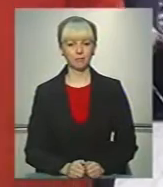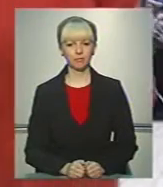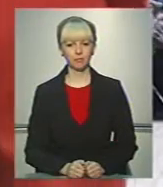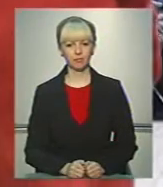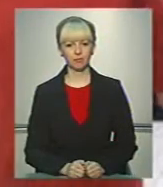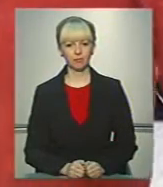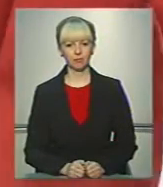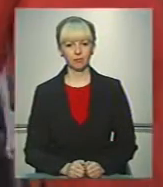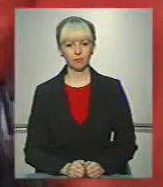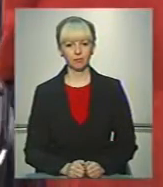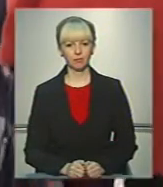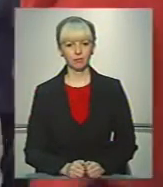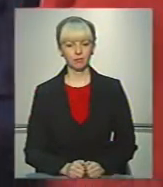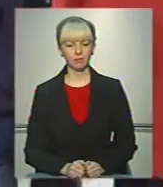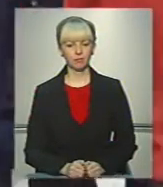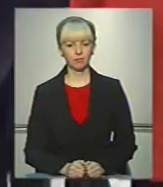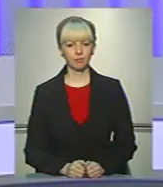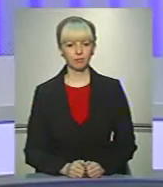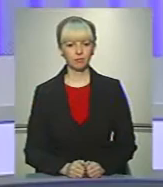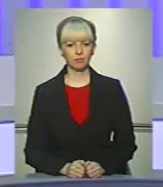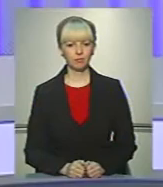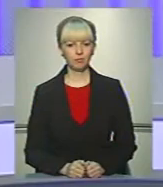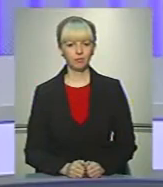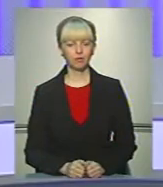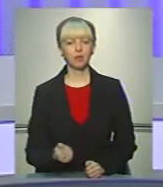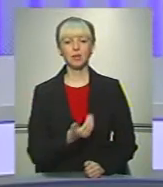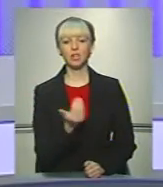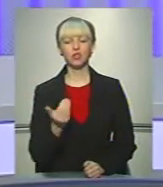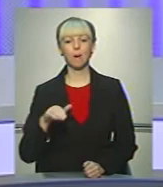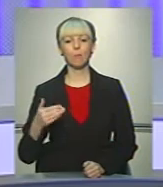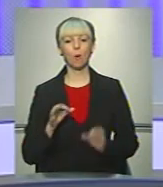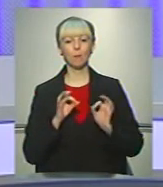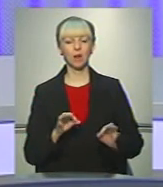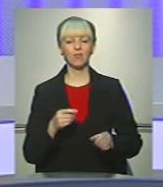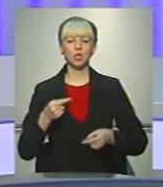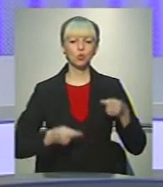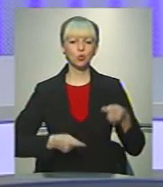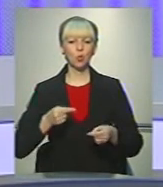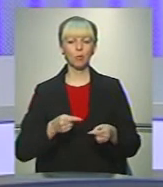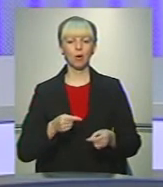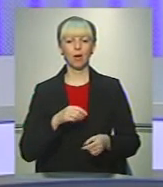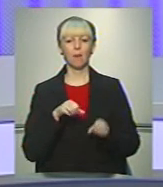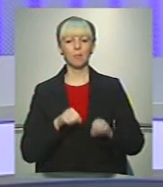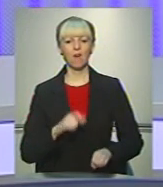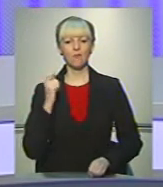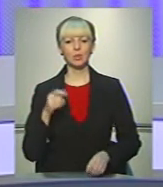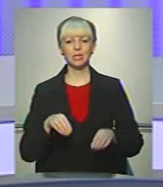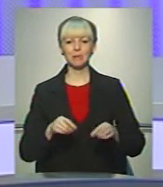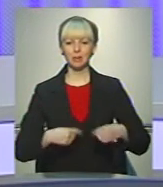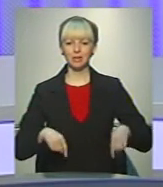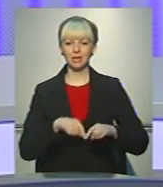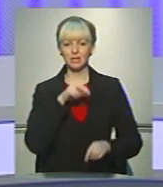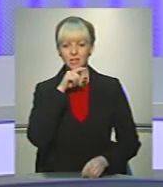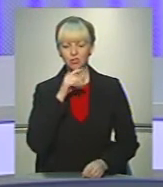Буліга, Катерина Дремлюга, телеканал «Буковина». На чиєму боці правда? Суперечки щодо правоволодіння земельною ділянкою